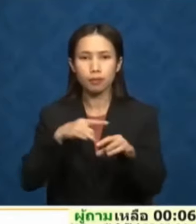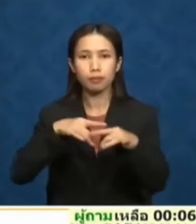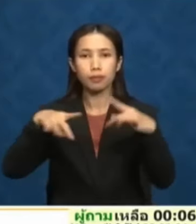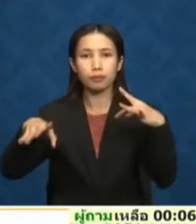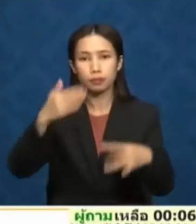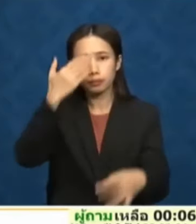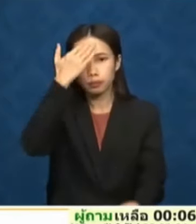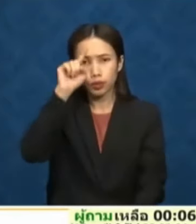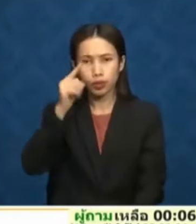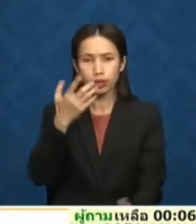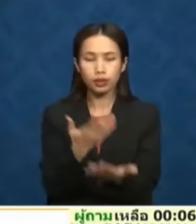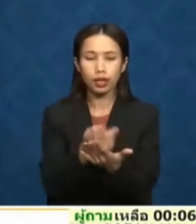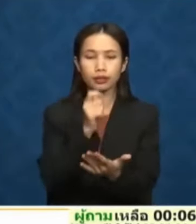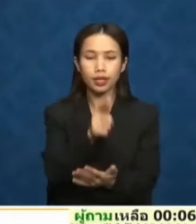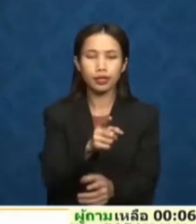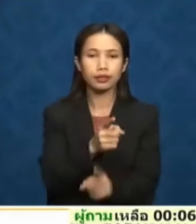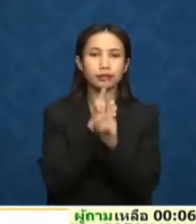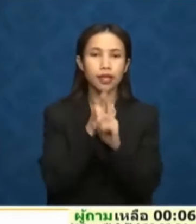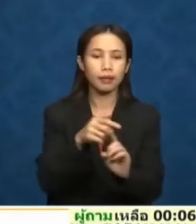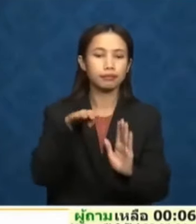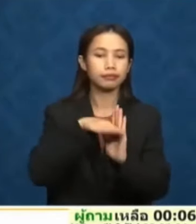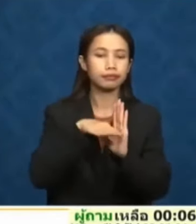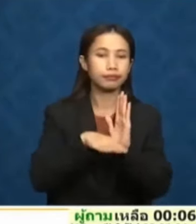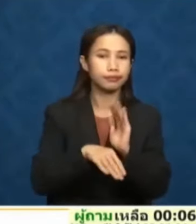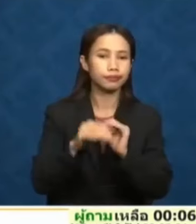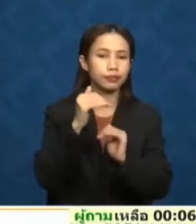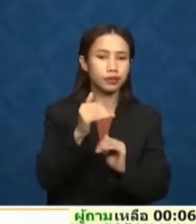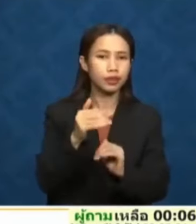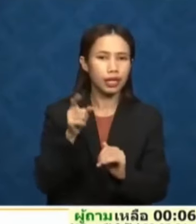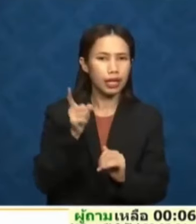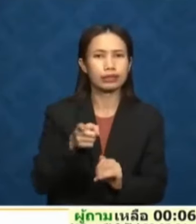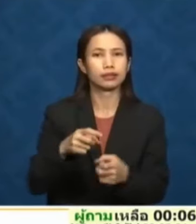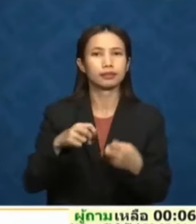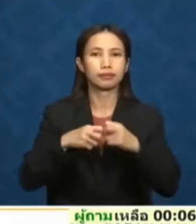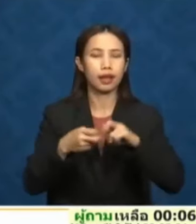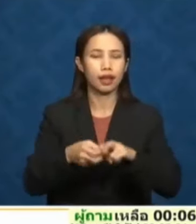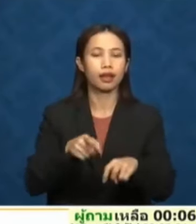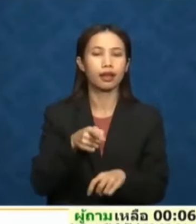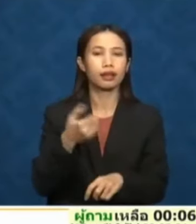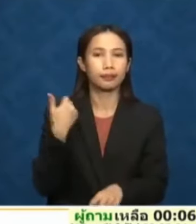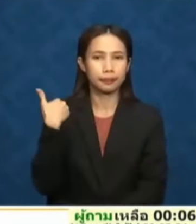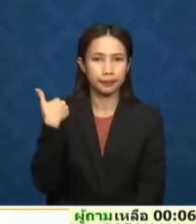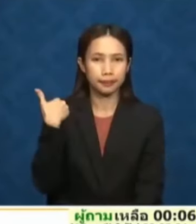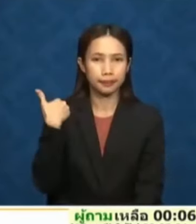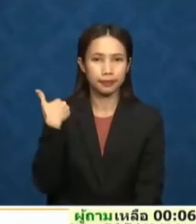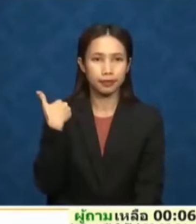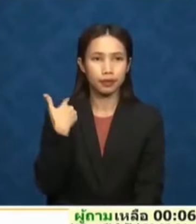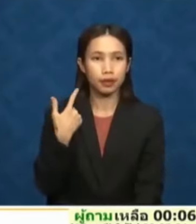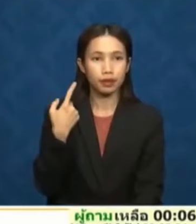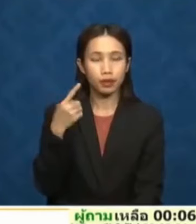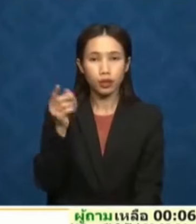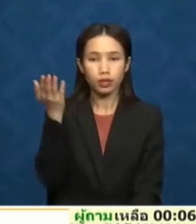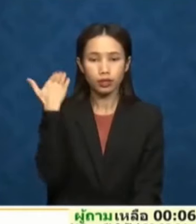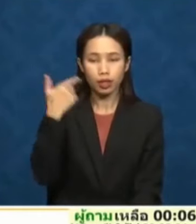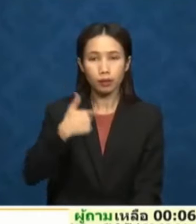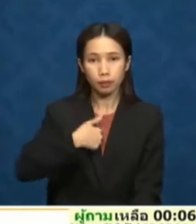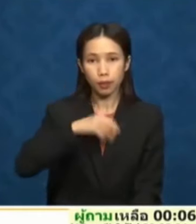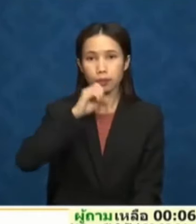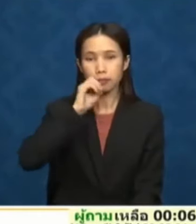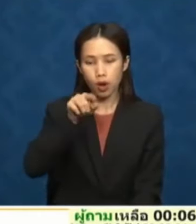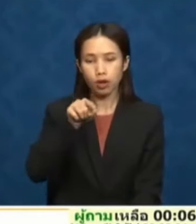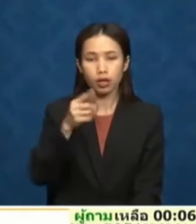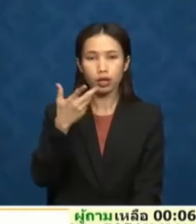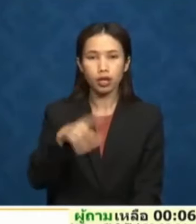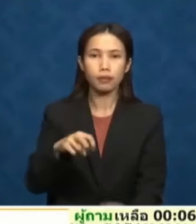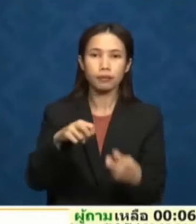เพราะว่าเป็นการจ่ายตามรายการที่กำหนดมันอาจจะเกิดปัญหามันก็เกิดปัญหาจริงๆแล้วที่สิ่งที่ผมพูดไว้เนี่ยมันก็เกิดปัญหาจริง